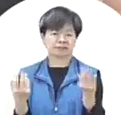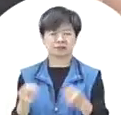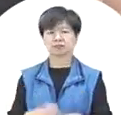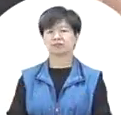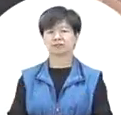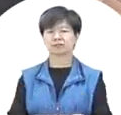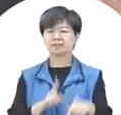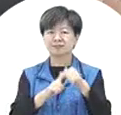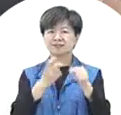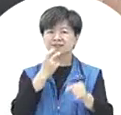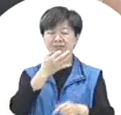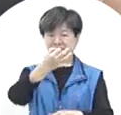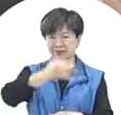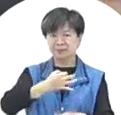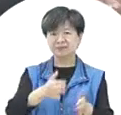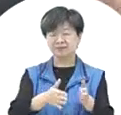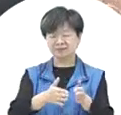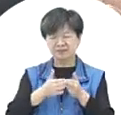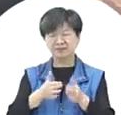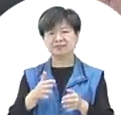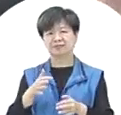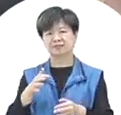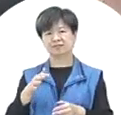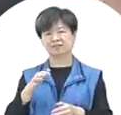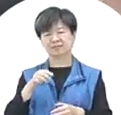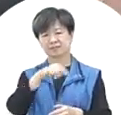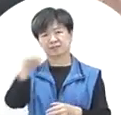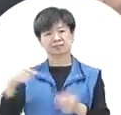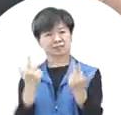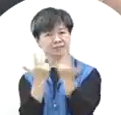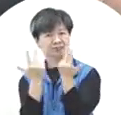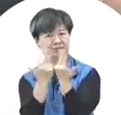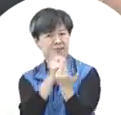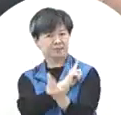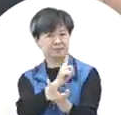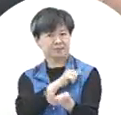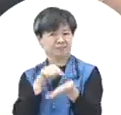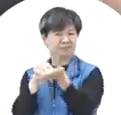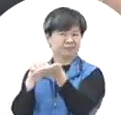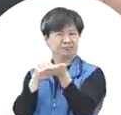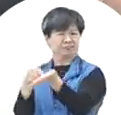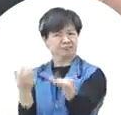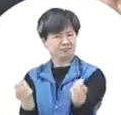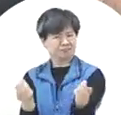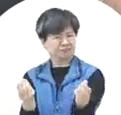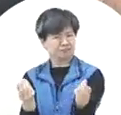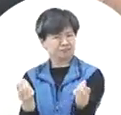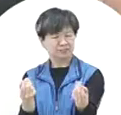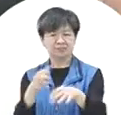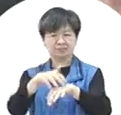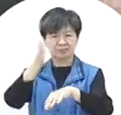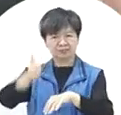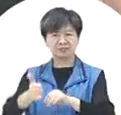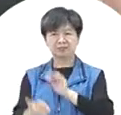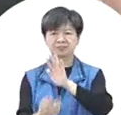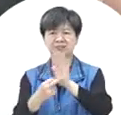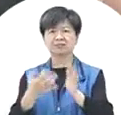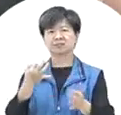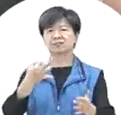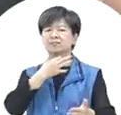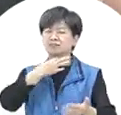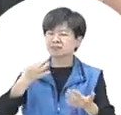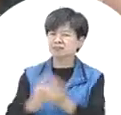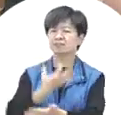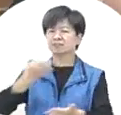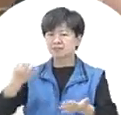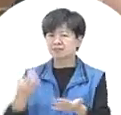央要给钱哈。 是我们会全 面，我们自己都没有好好去争取哈。 好， 像侯市长常常讲，那钱不够，钱不够。 有，我